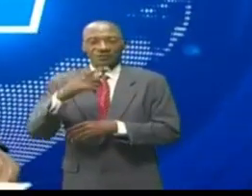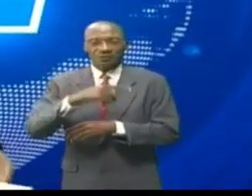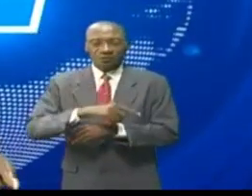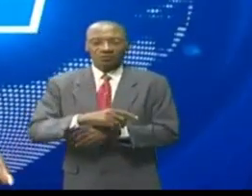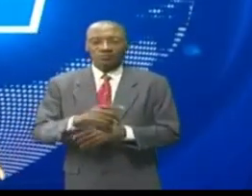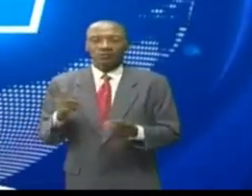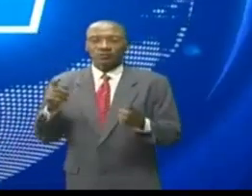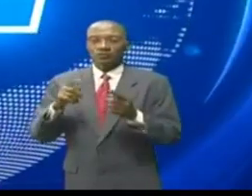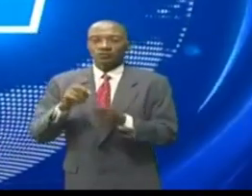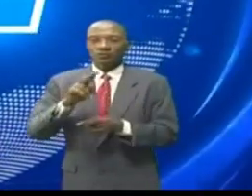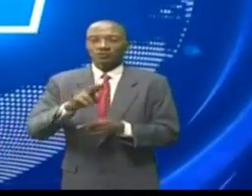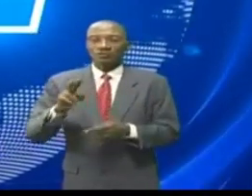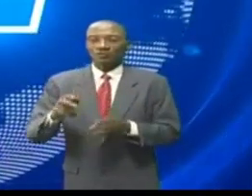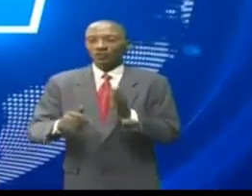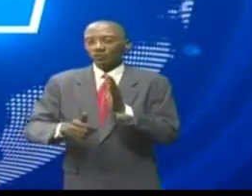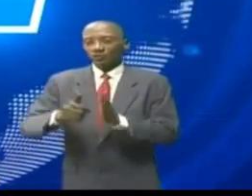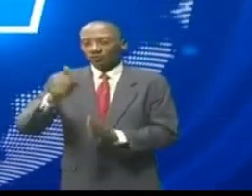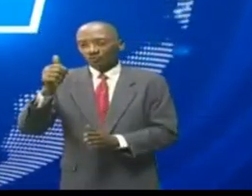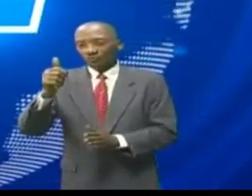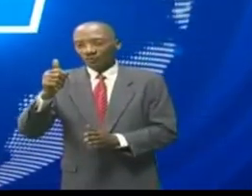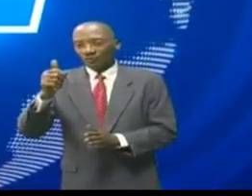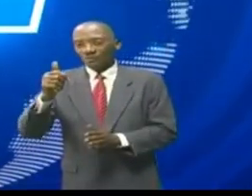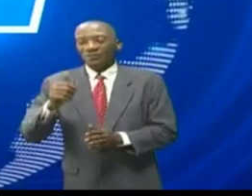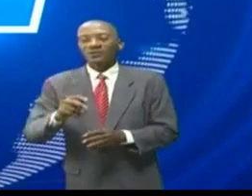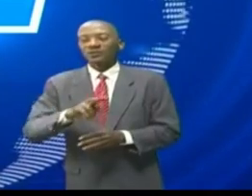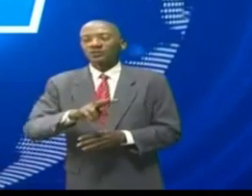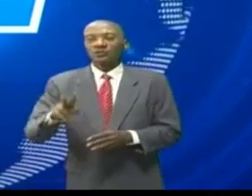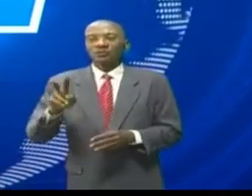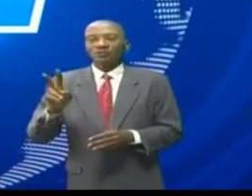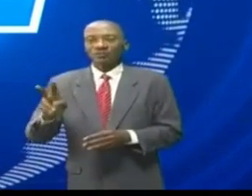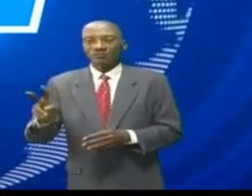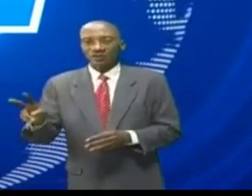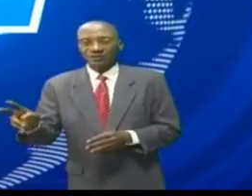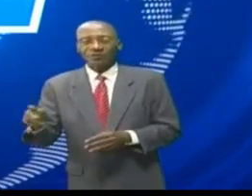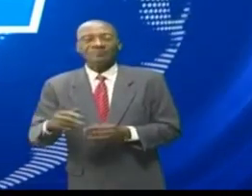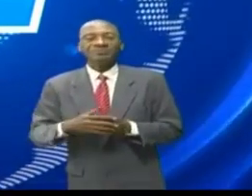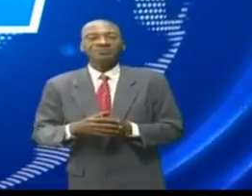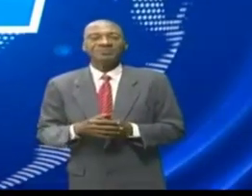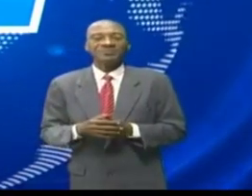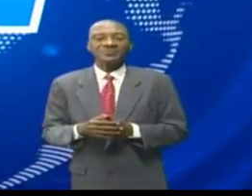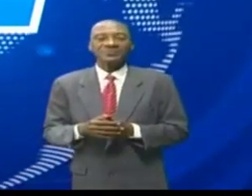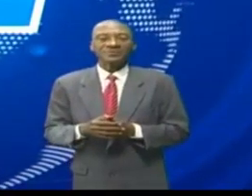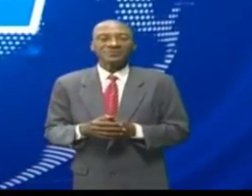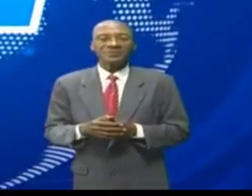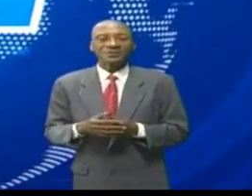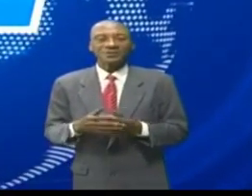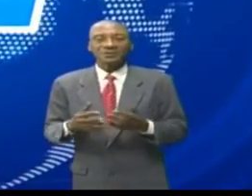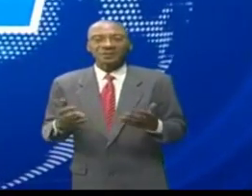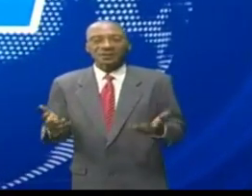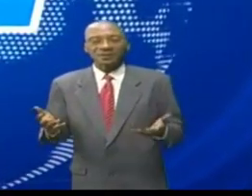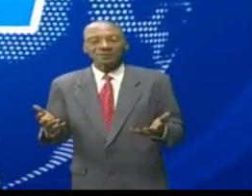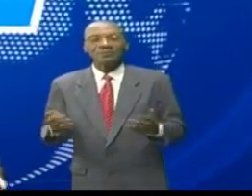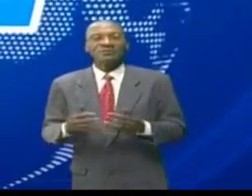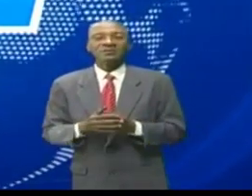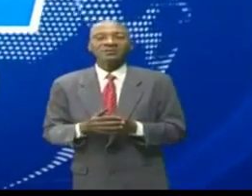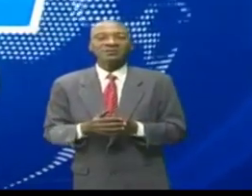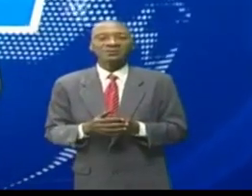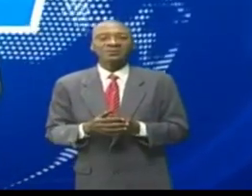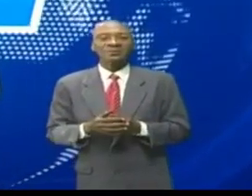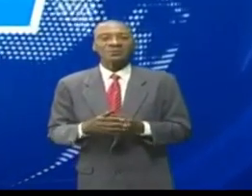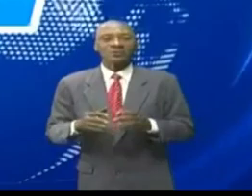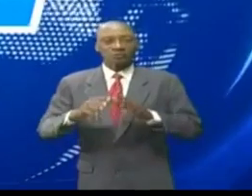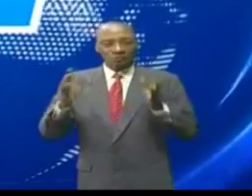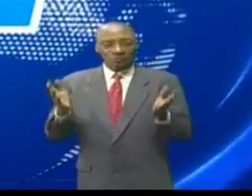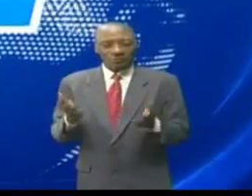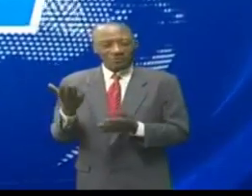au 11 décembre 2022. La direction provinciale de l'OVD, Kinshasa, présente ses excuses pour ce désagrément et